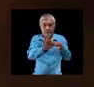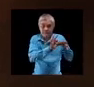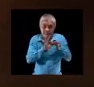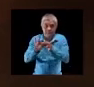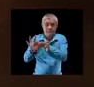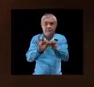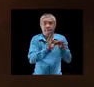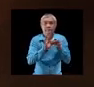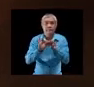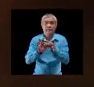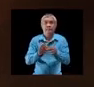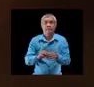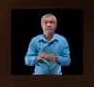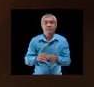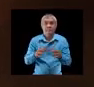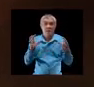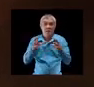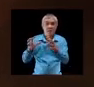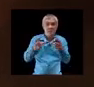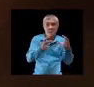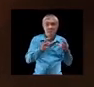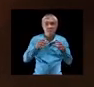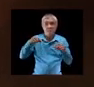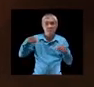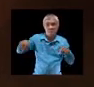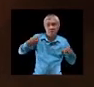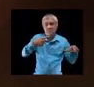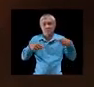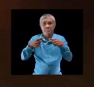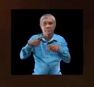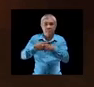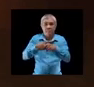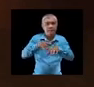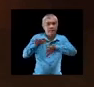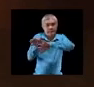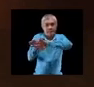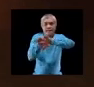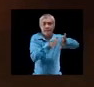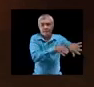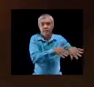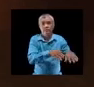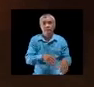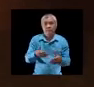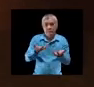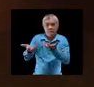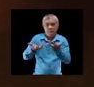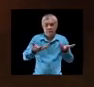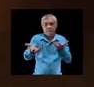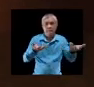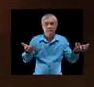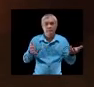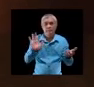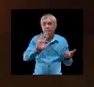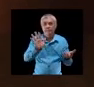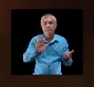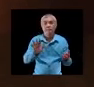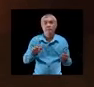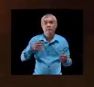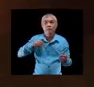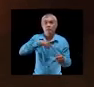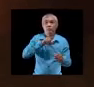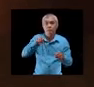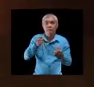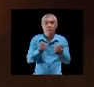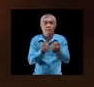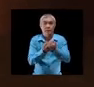nagkakaisa. Talikuran na natin ang hindi pagkakaunawaan at ang pagkakahati-hati at